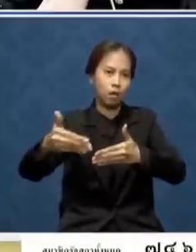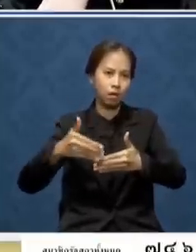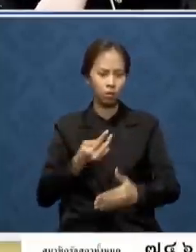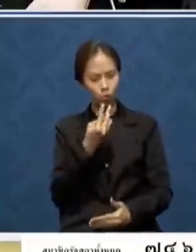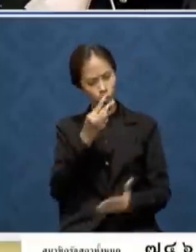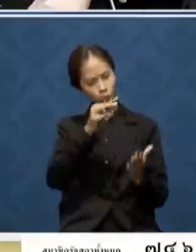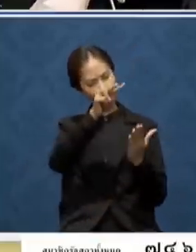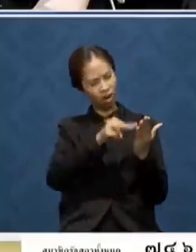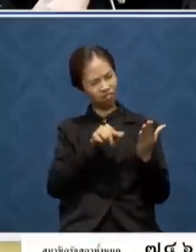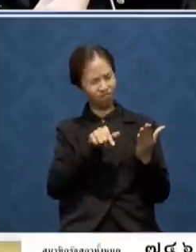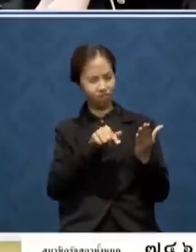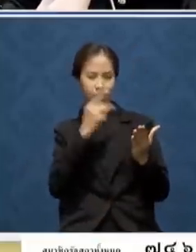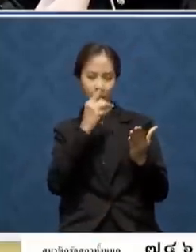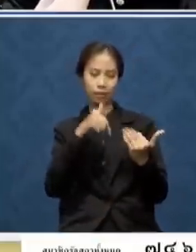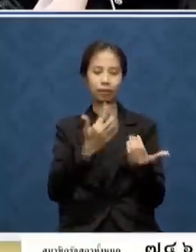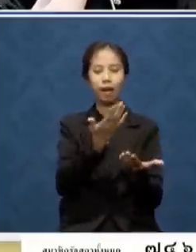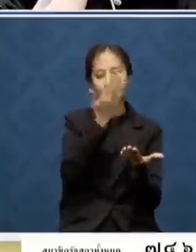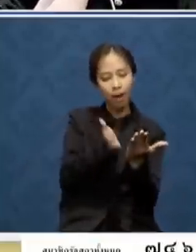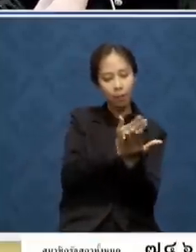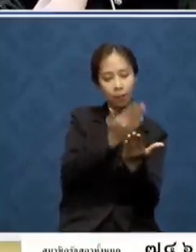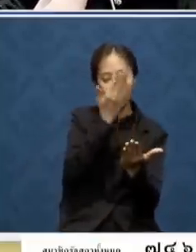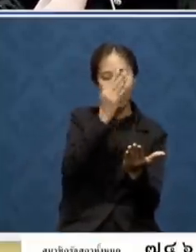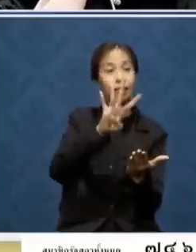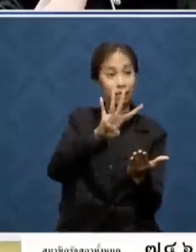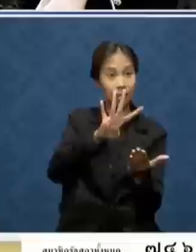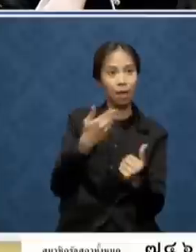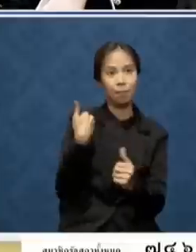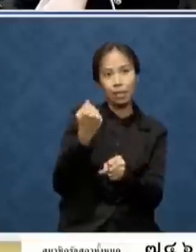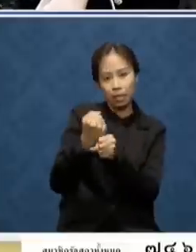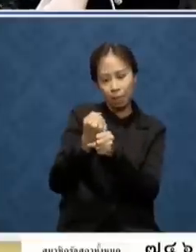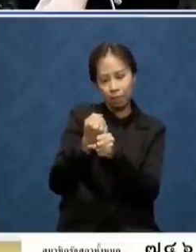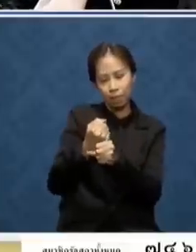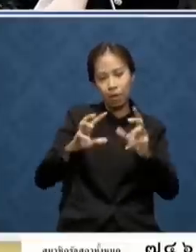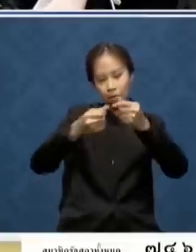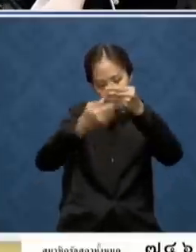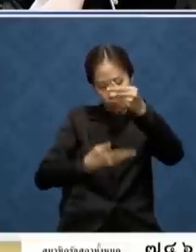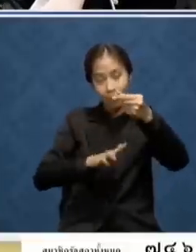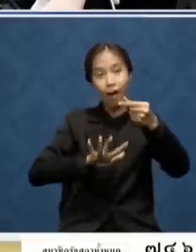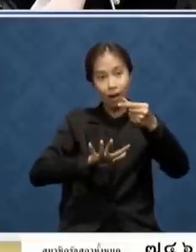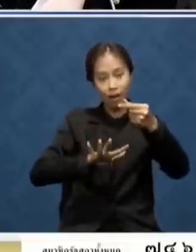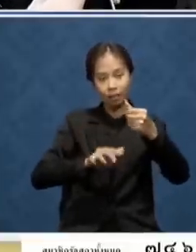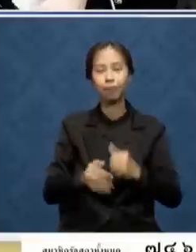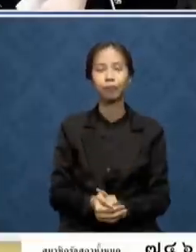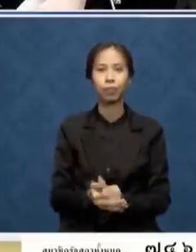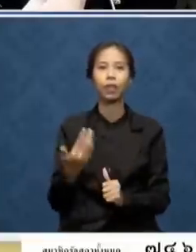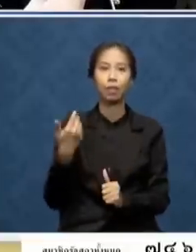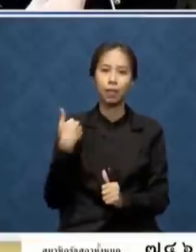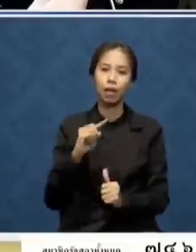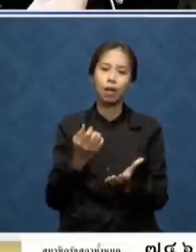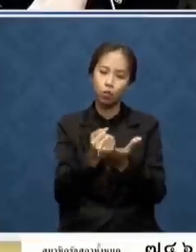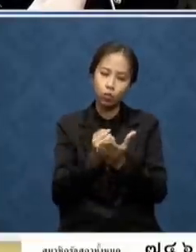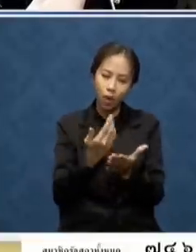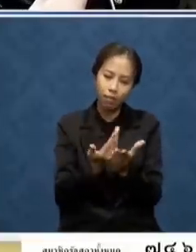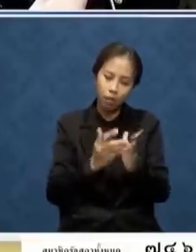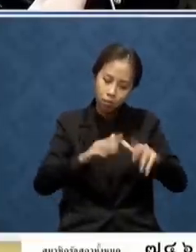อะไรบางอย่างนะคะเพราะว่าตามหน้า 4ค่ะบอกว่าจะทำทั้งหมด 4เ่อ 5เรื่องนะคะในกรอบระยะกลางระยะยาวสร้างรายได้